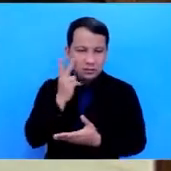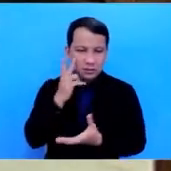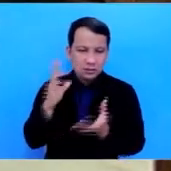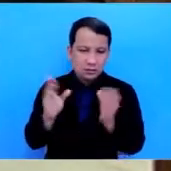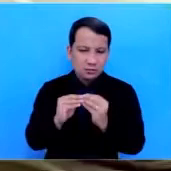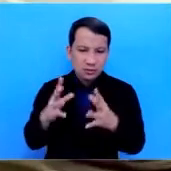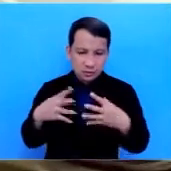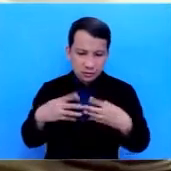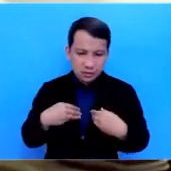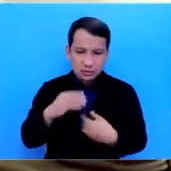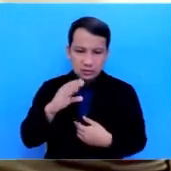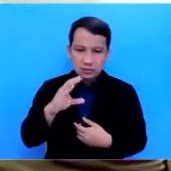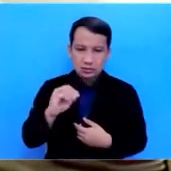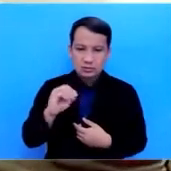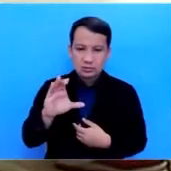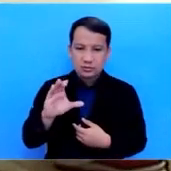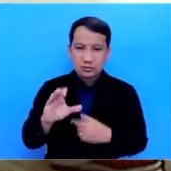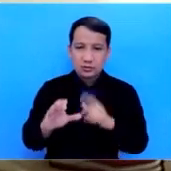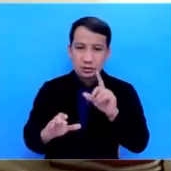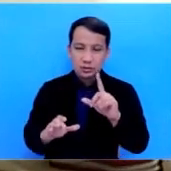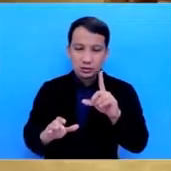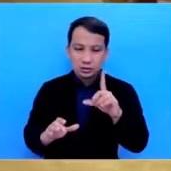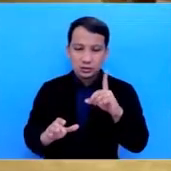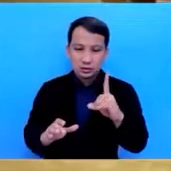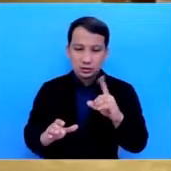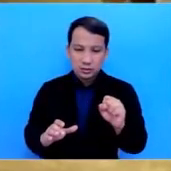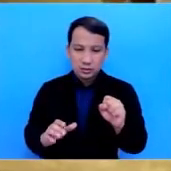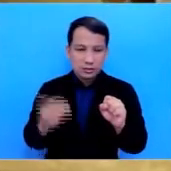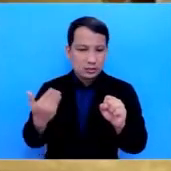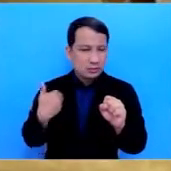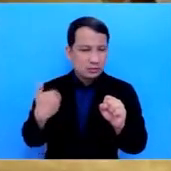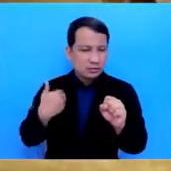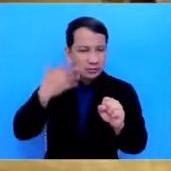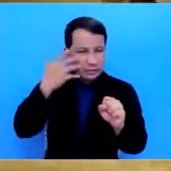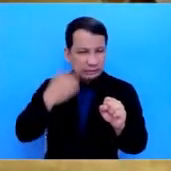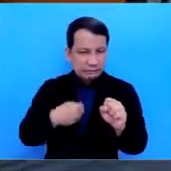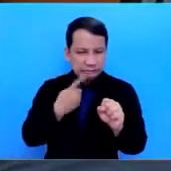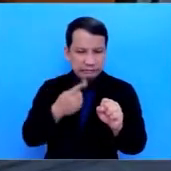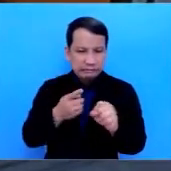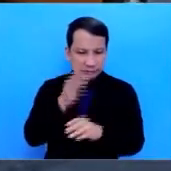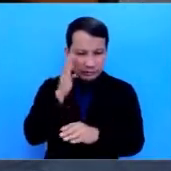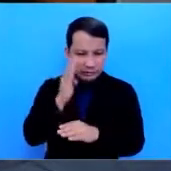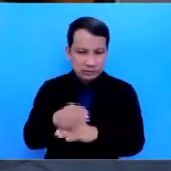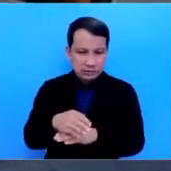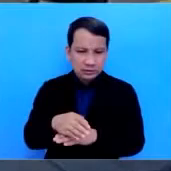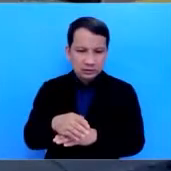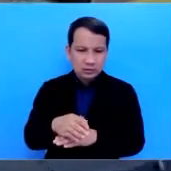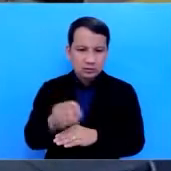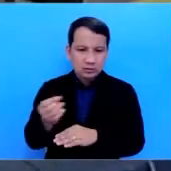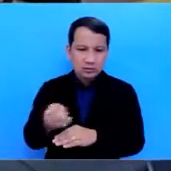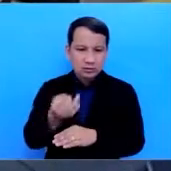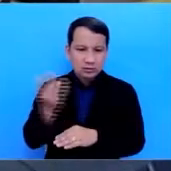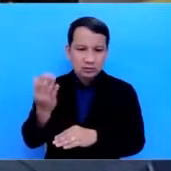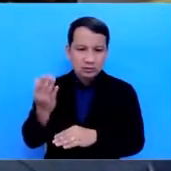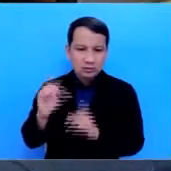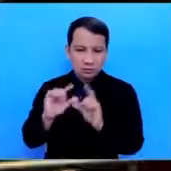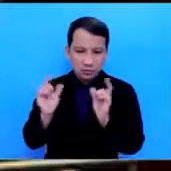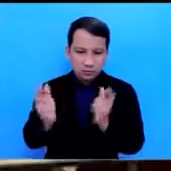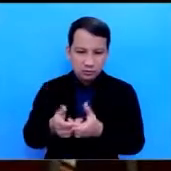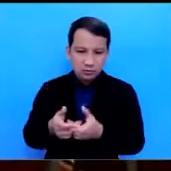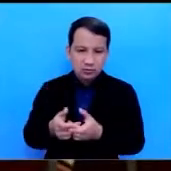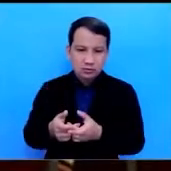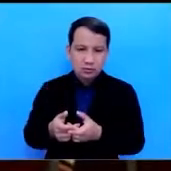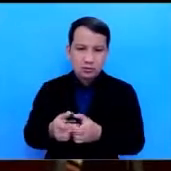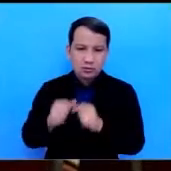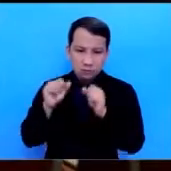yung COC mula sa Lanao del Sur, ay hindi pa sila makapagbigay ng bilang ng mga party list groups na